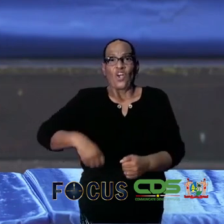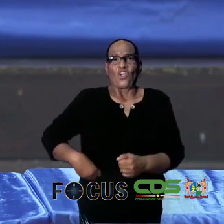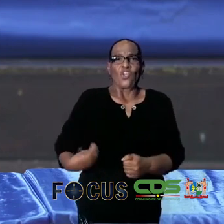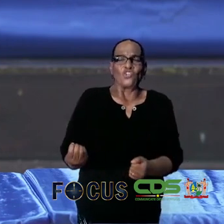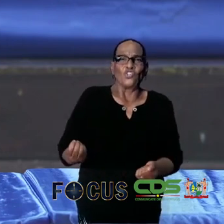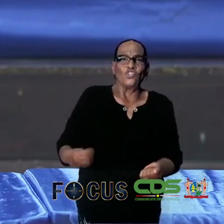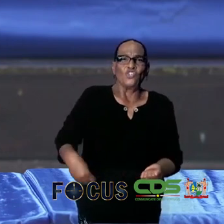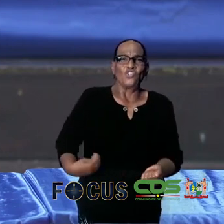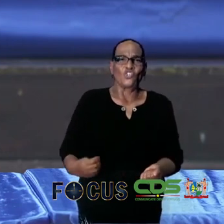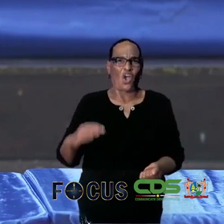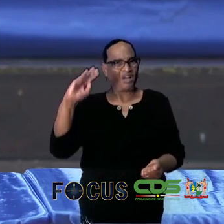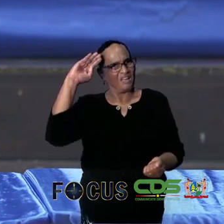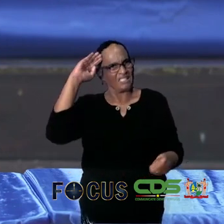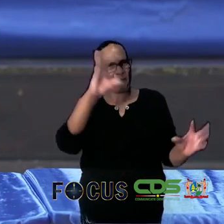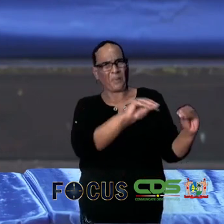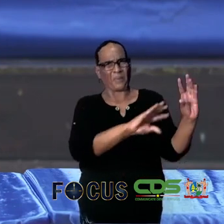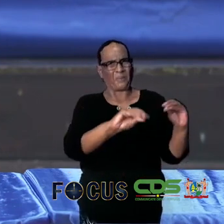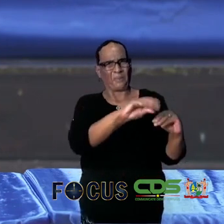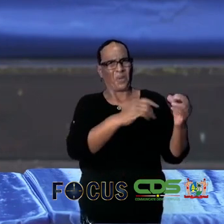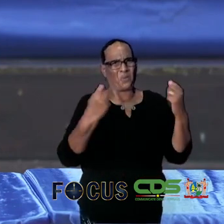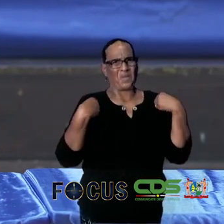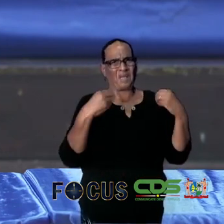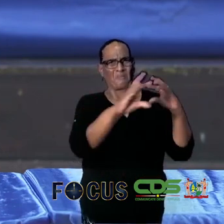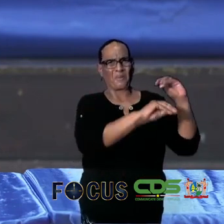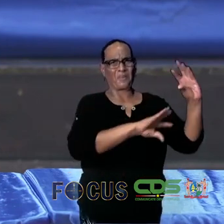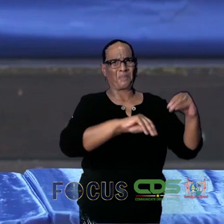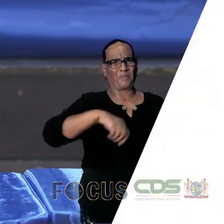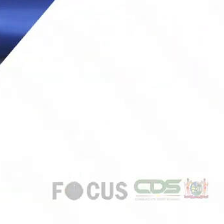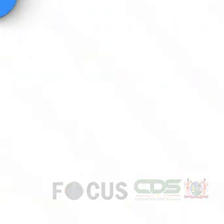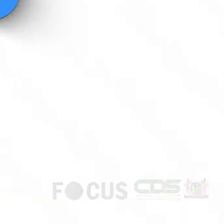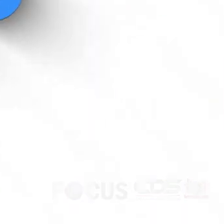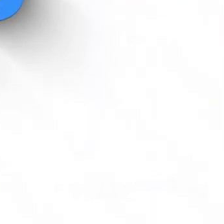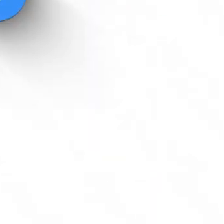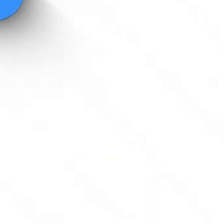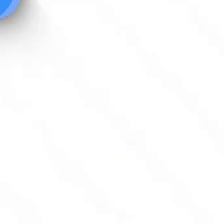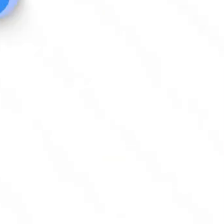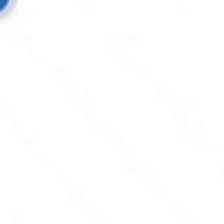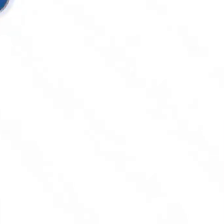bruggen. Er gaat sowieso tegen u worden opgetreden.